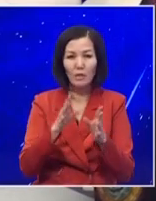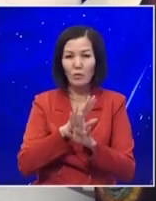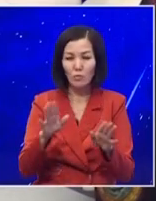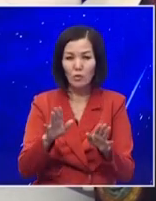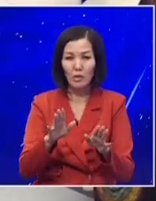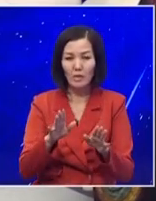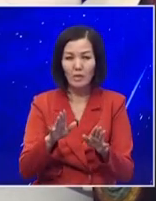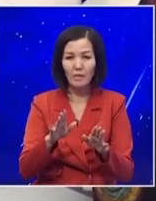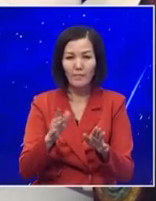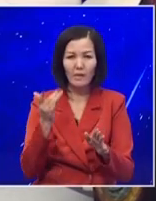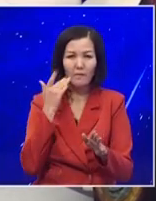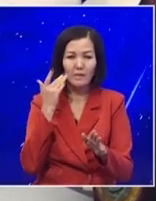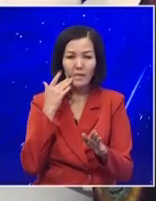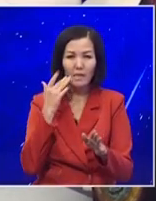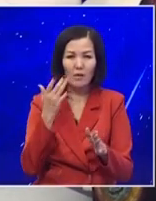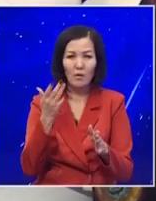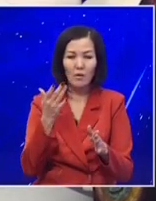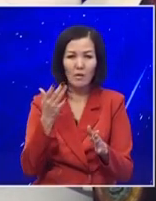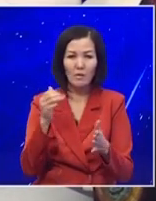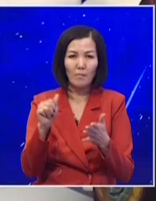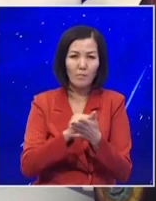зачастую этих сертификатов